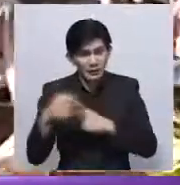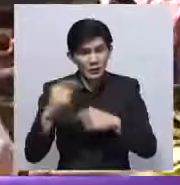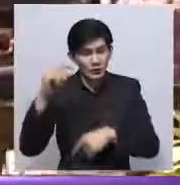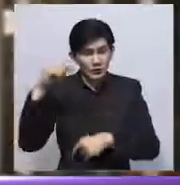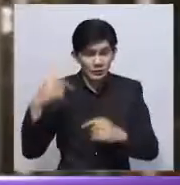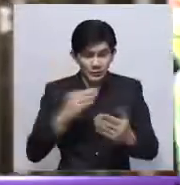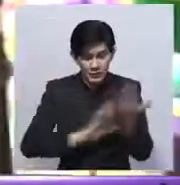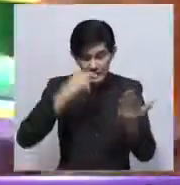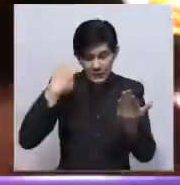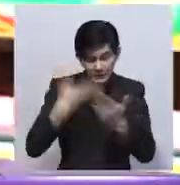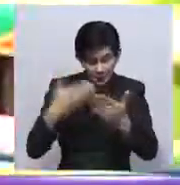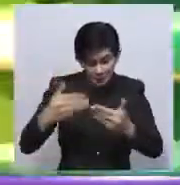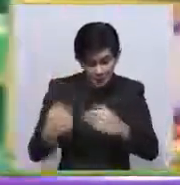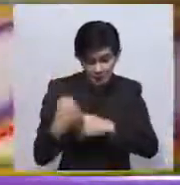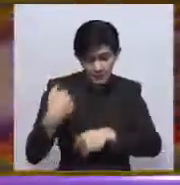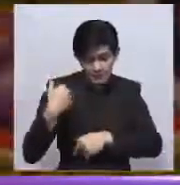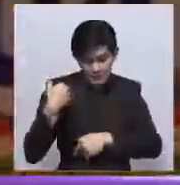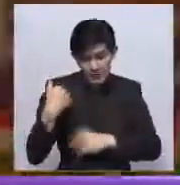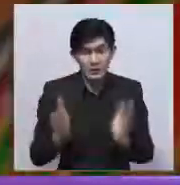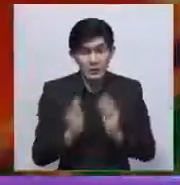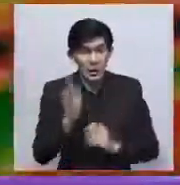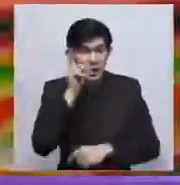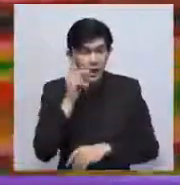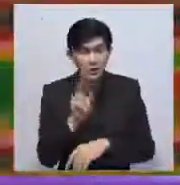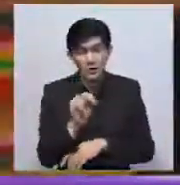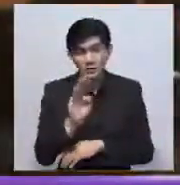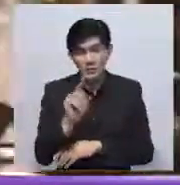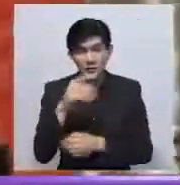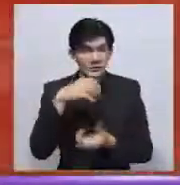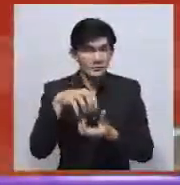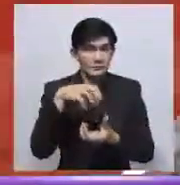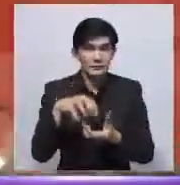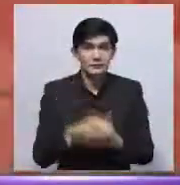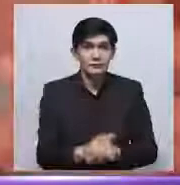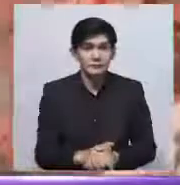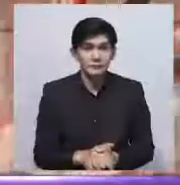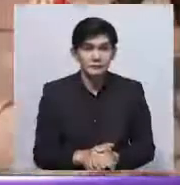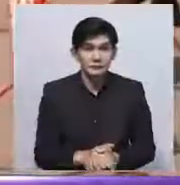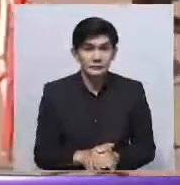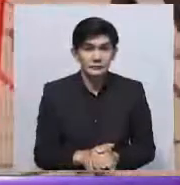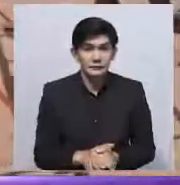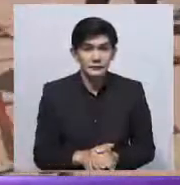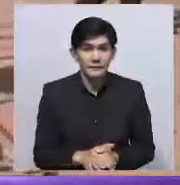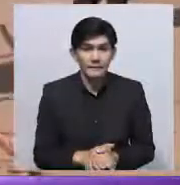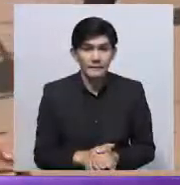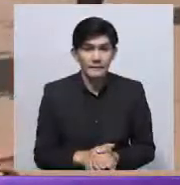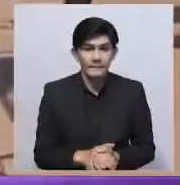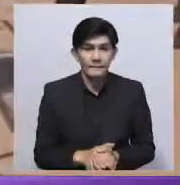างยั่งยืนบริเวณวัฒนชาติถ่ายภาพที่นันจตาทีมข่าวเอ็มพีจันทบุรีรายงาน